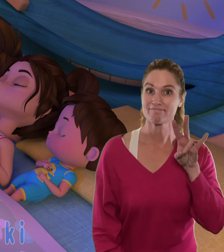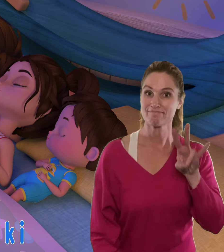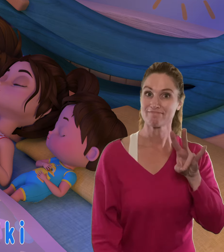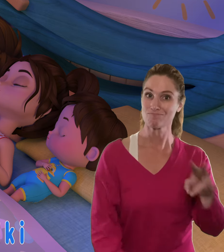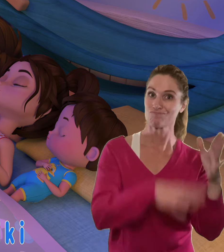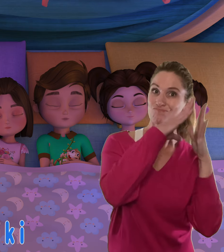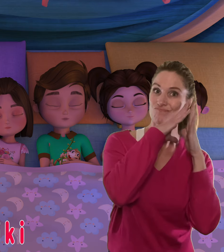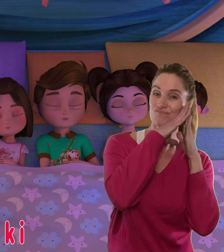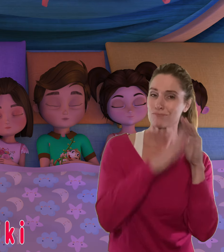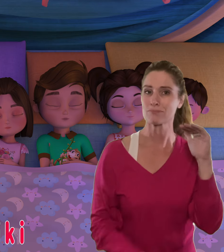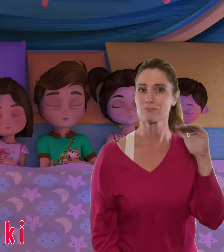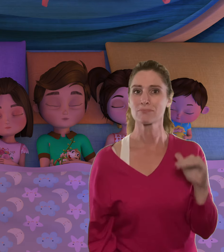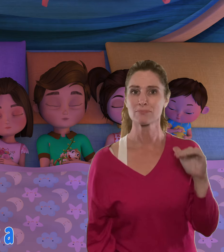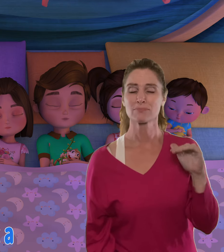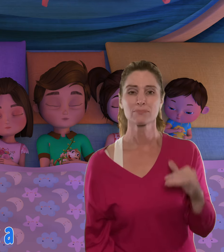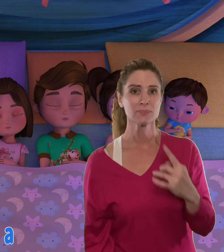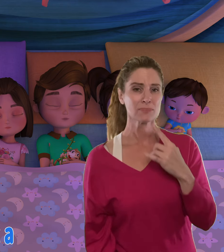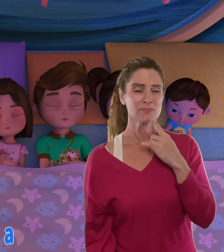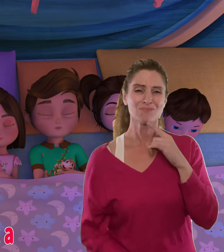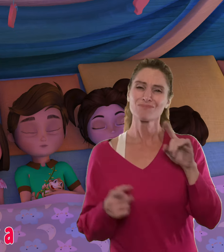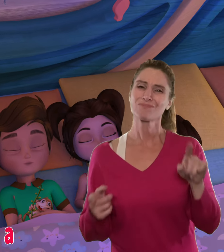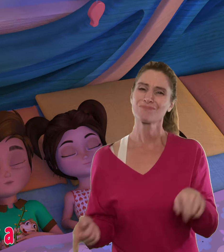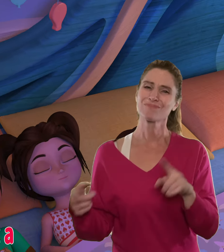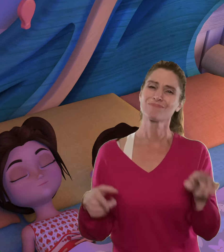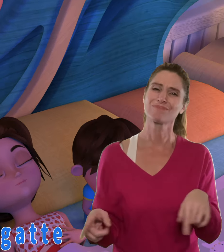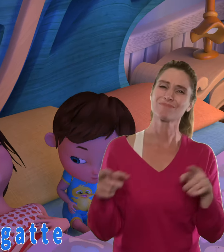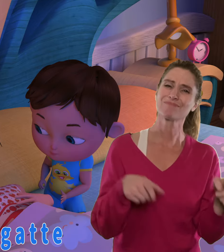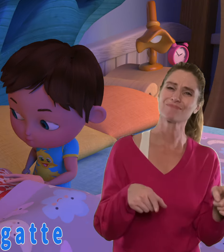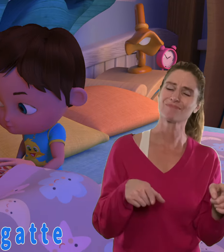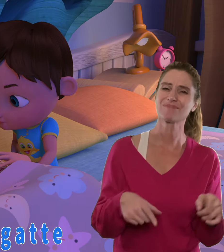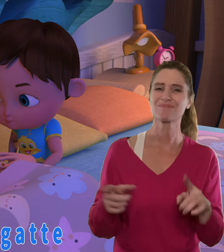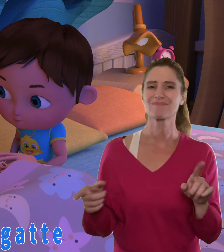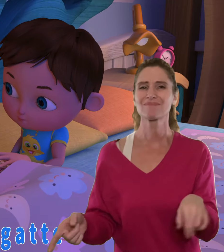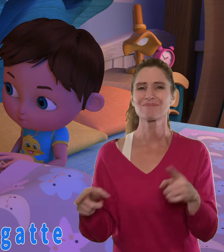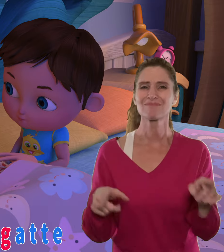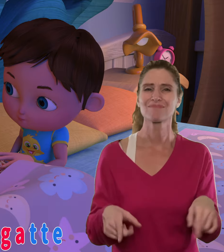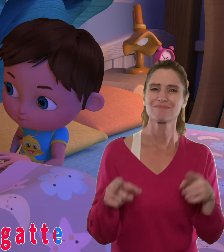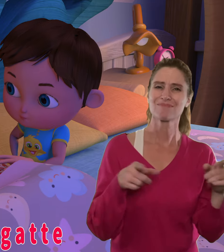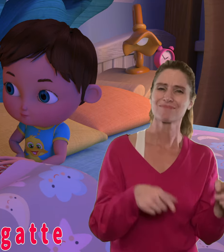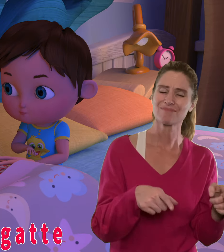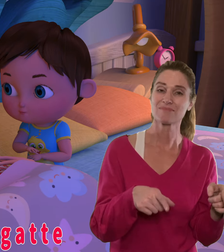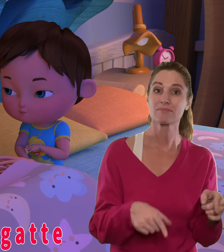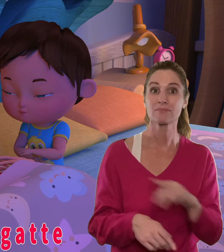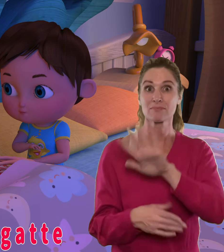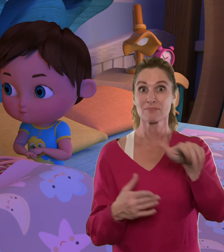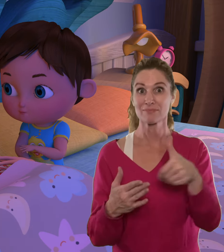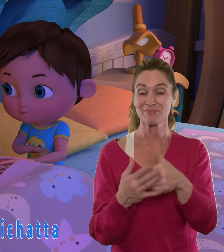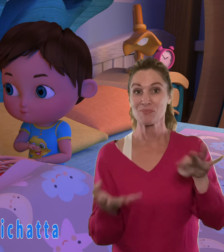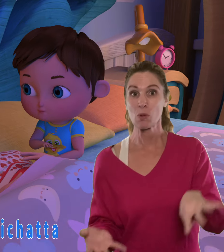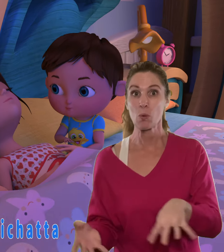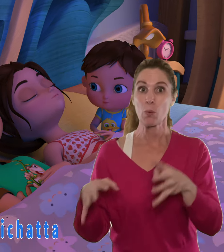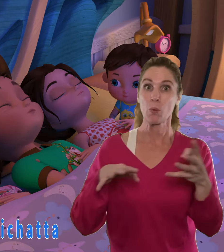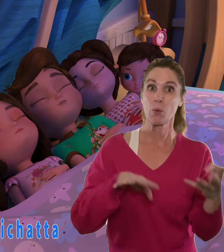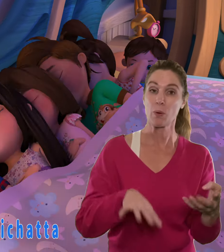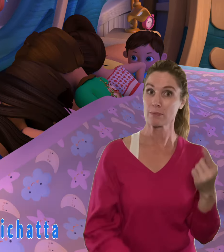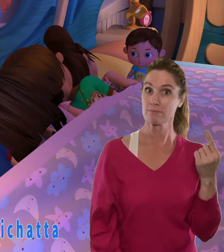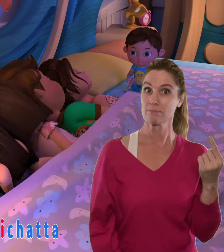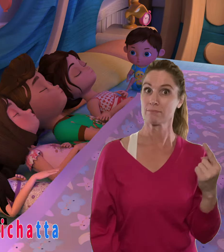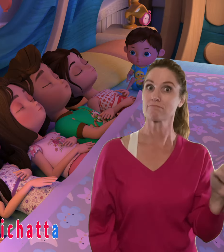たベッドに7匹ちびちゃんが行った転がって転がって